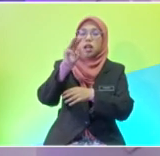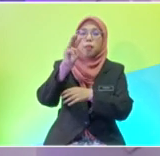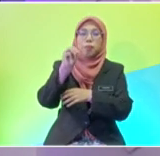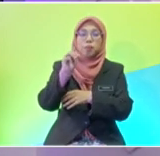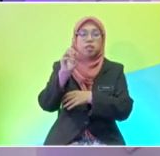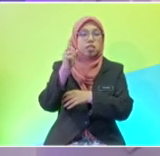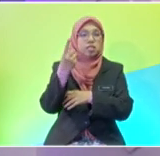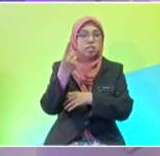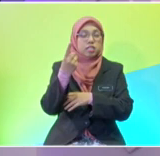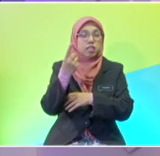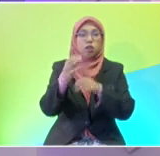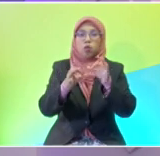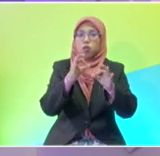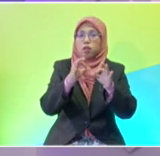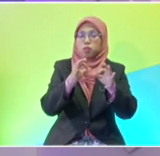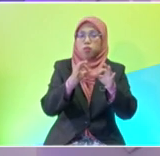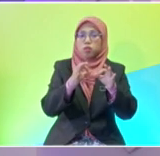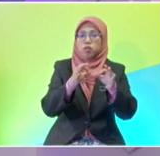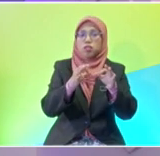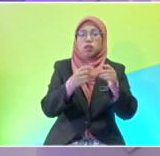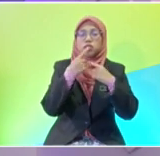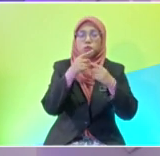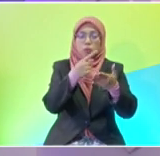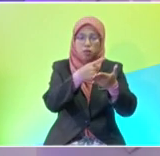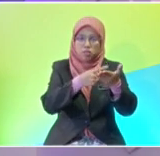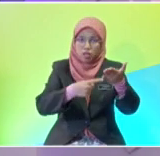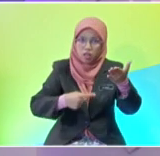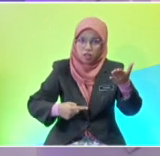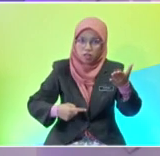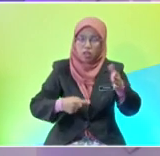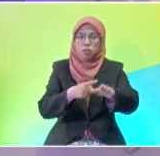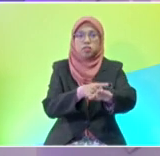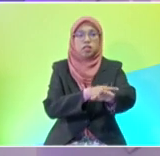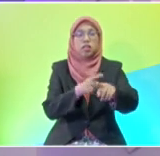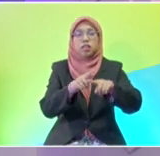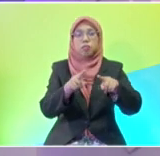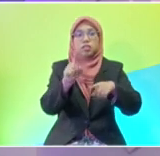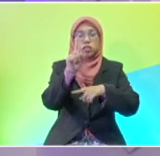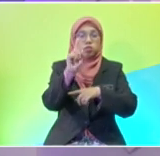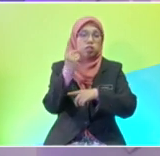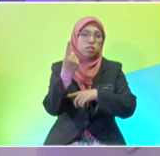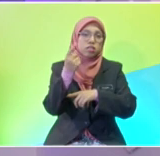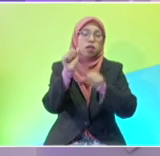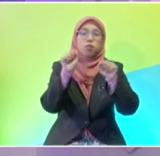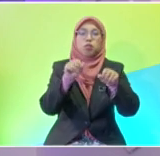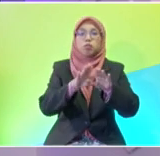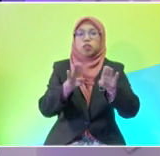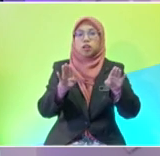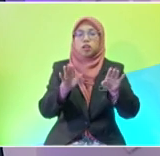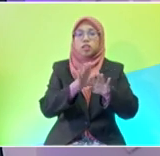panjang tajuk hanyalah satu saja kalau di buku soal yang kedua kita hanya terus Sambung saja